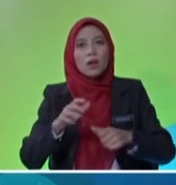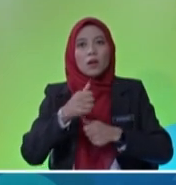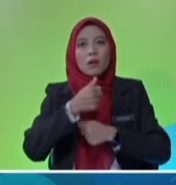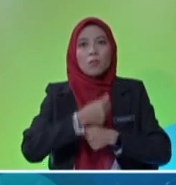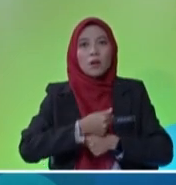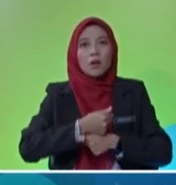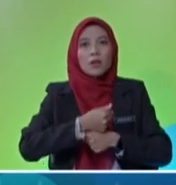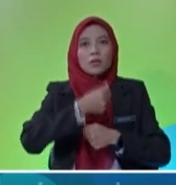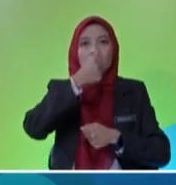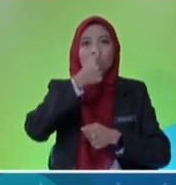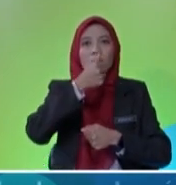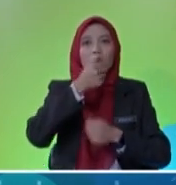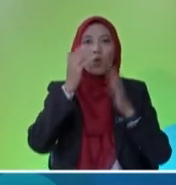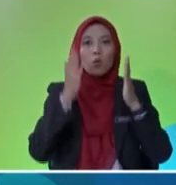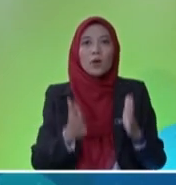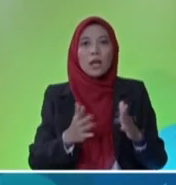lain